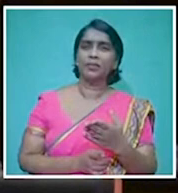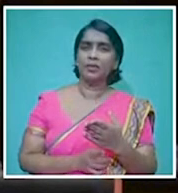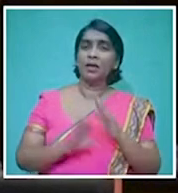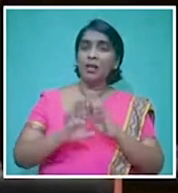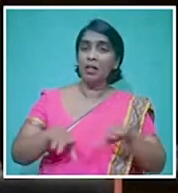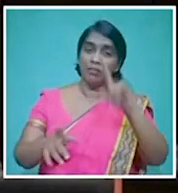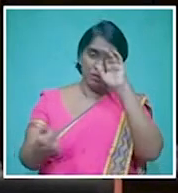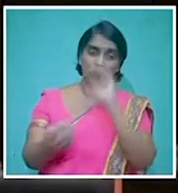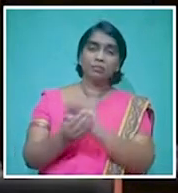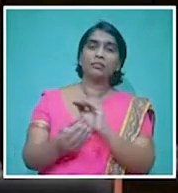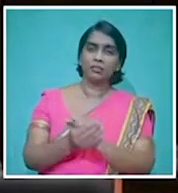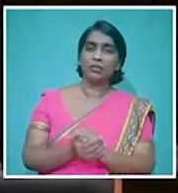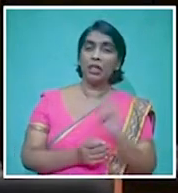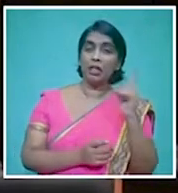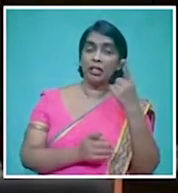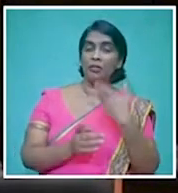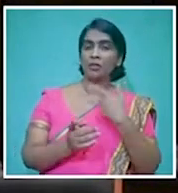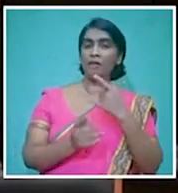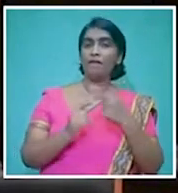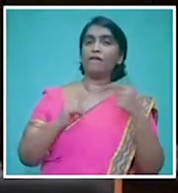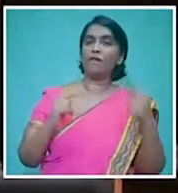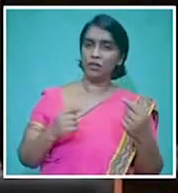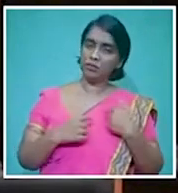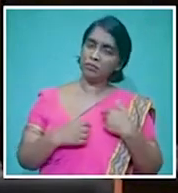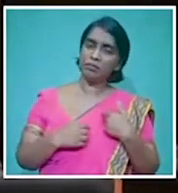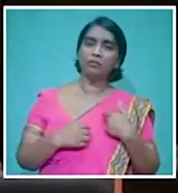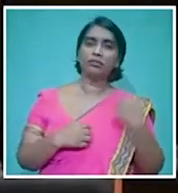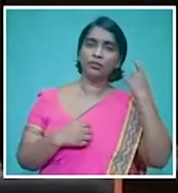शिष्यांग आरक्षा कल दिन नवक वजेट विरुद्ध मदनो निर्माल